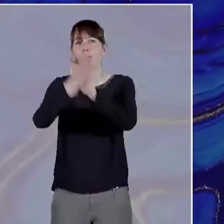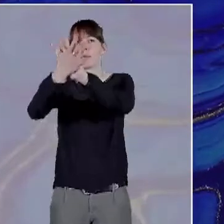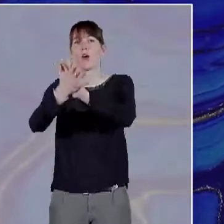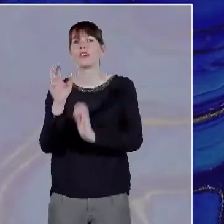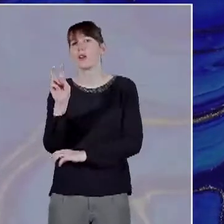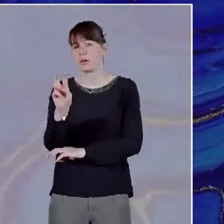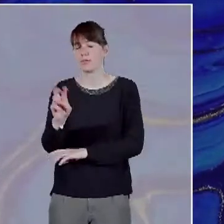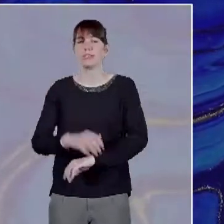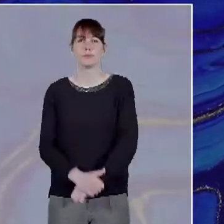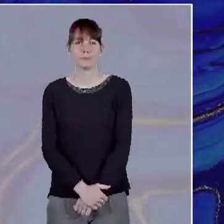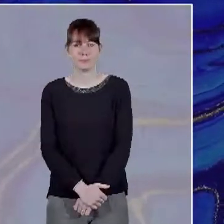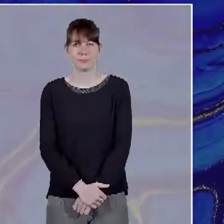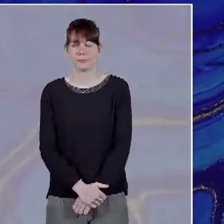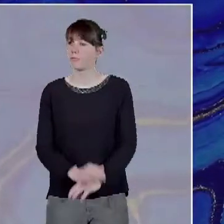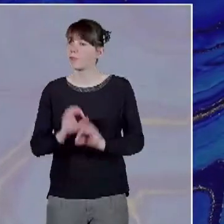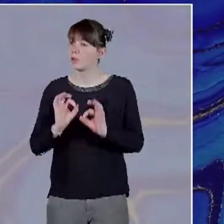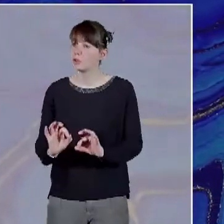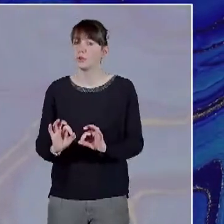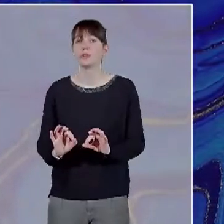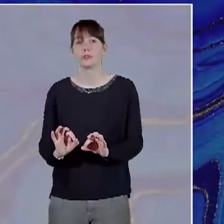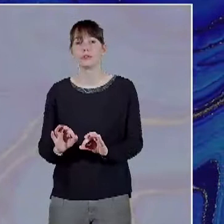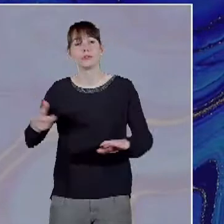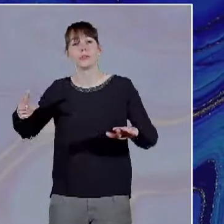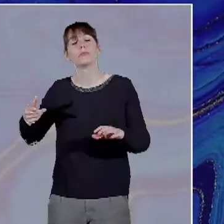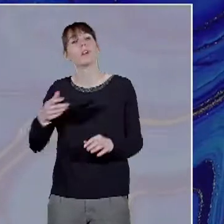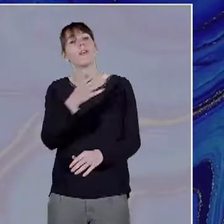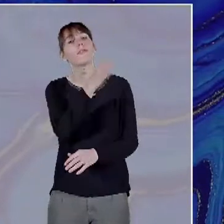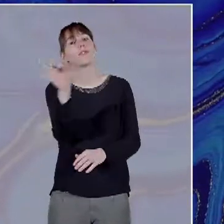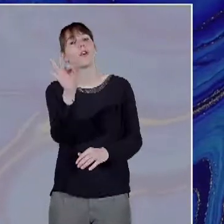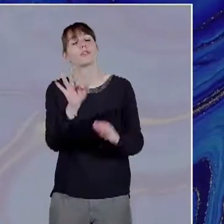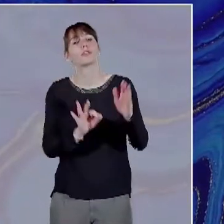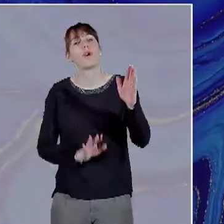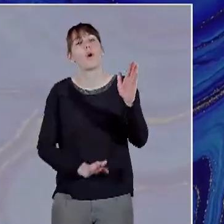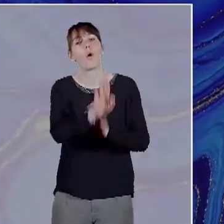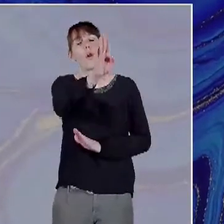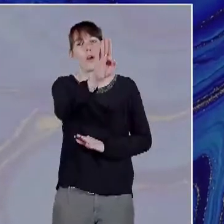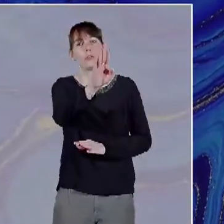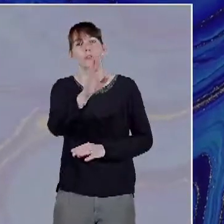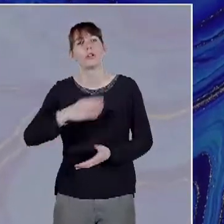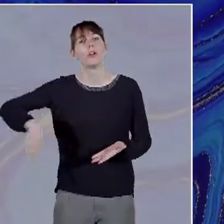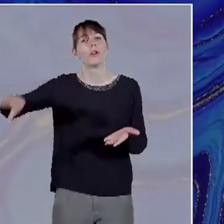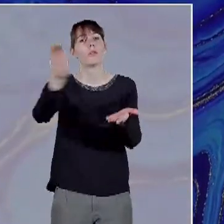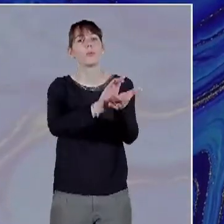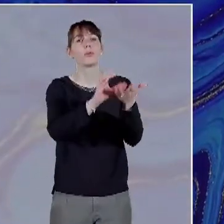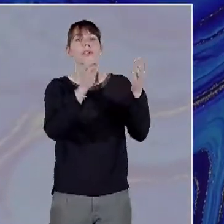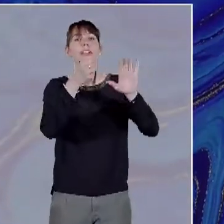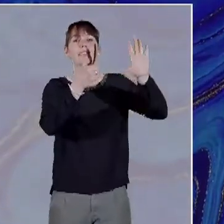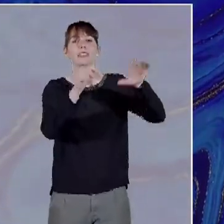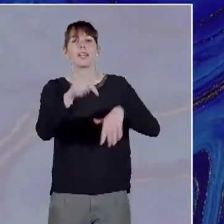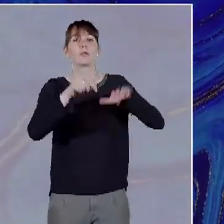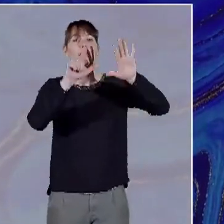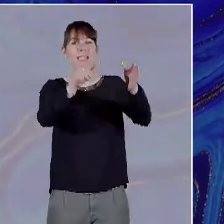Pour commencer, le plan de relance gouvernemental, France Relance, consacre 6,7 milliards à la rénovation. Stop ou